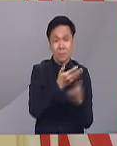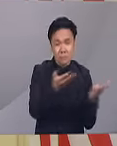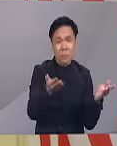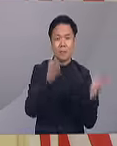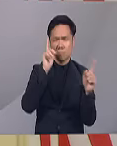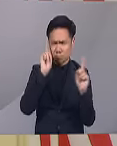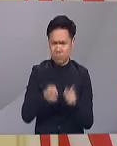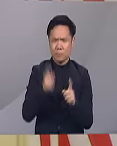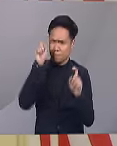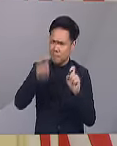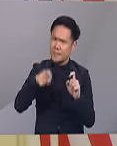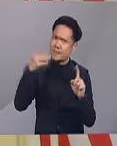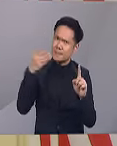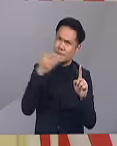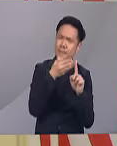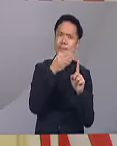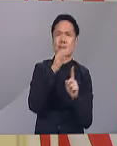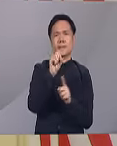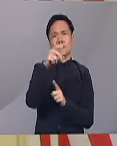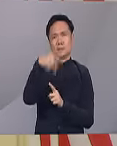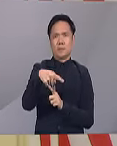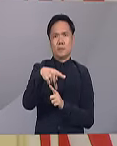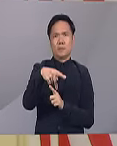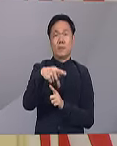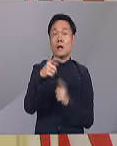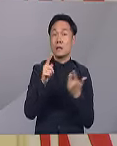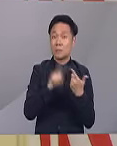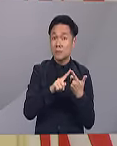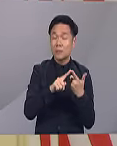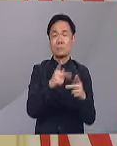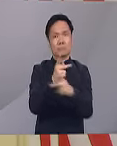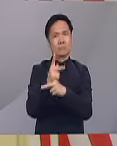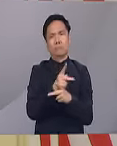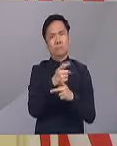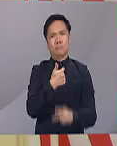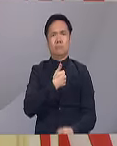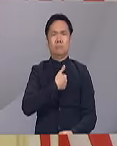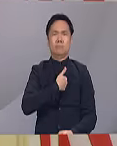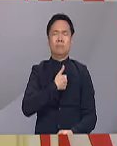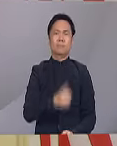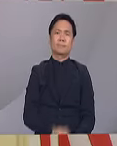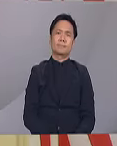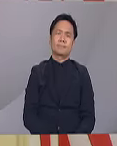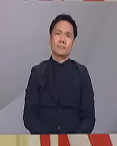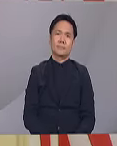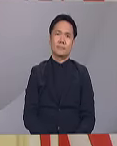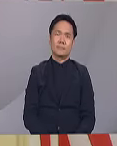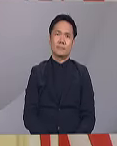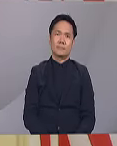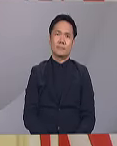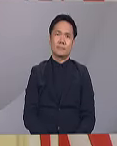mematuhi SOP dan mengamalkan kawalan kendiri. Jangan kita